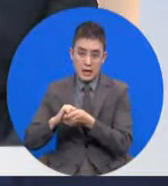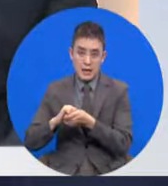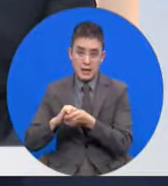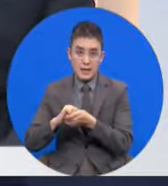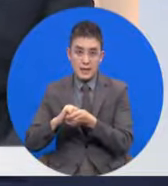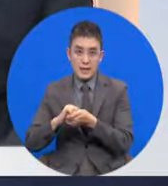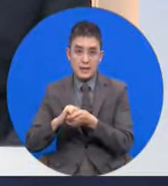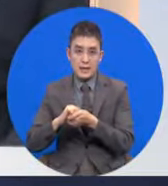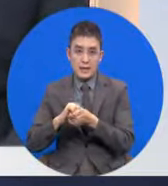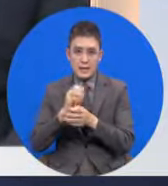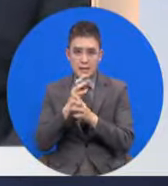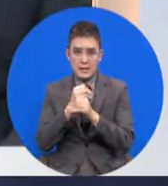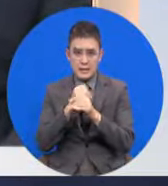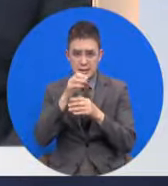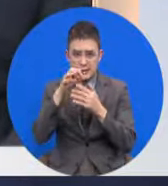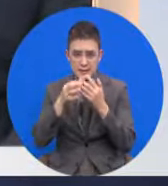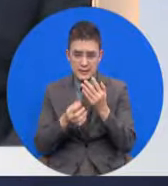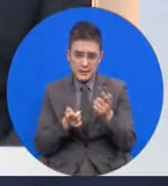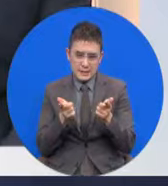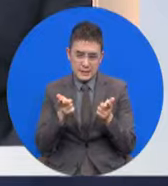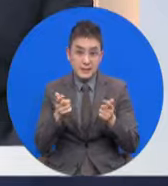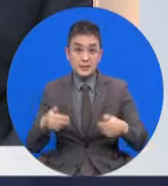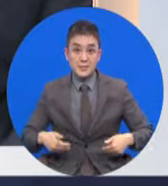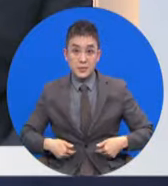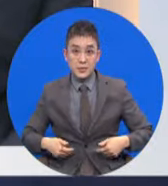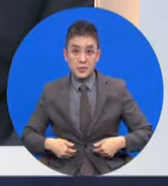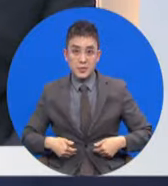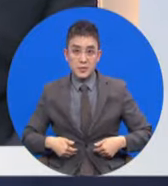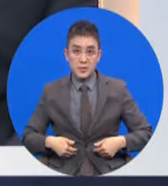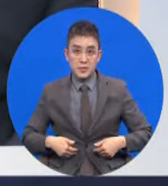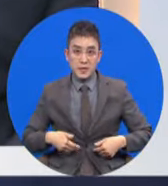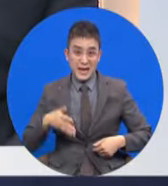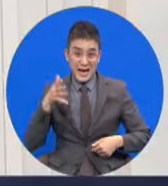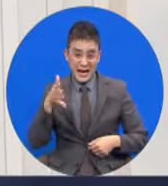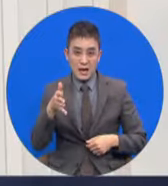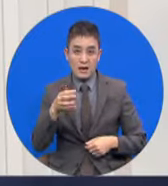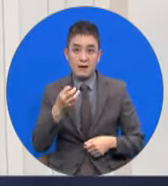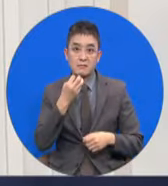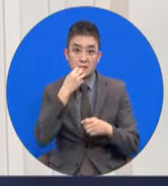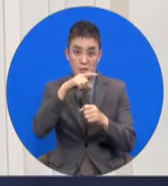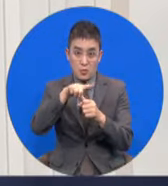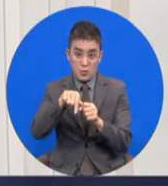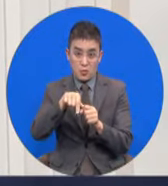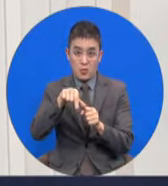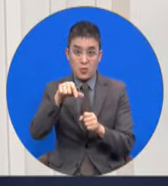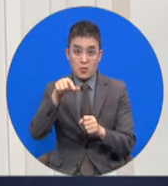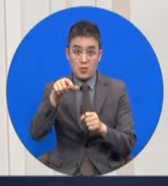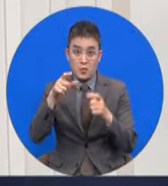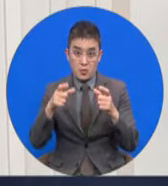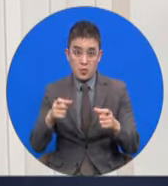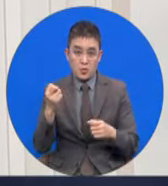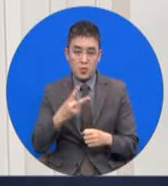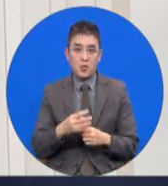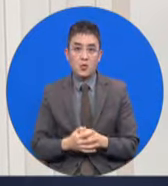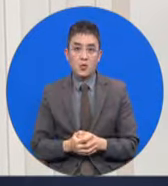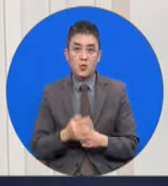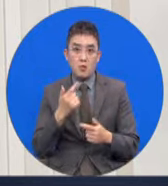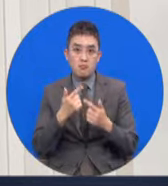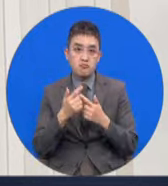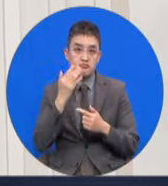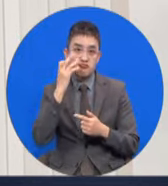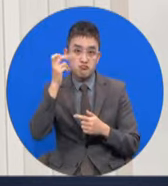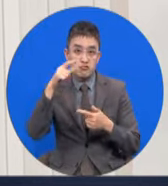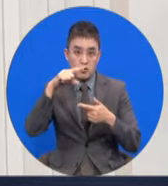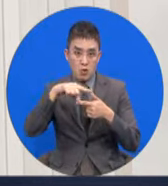일정을 짜느냐가 중요한데 주로 수도권하고 최근에 경합지로 부각되고 있는 부울경 쪽에 공을